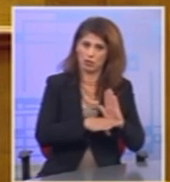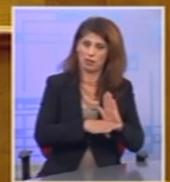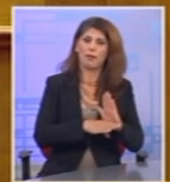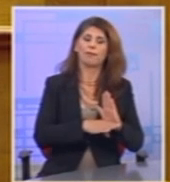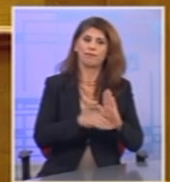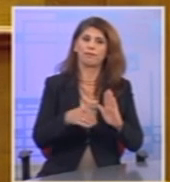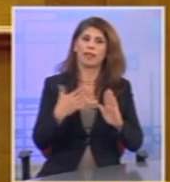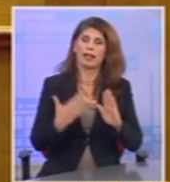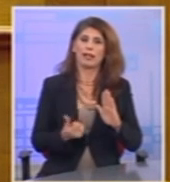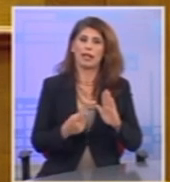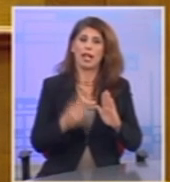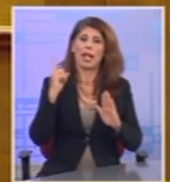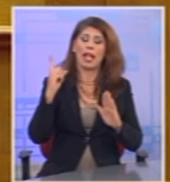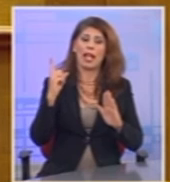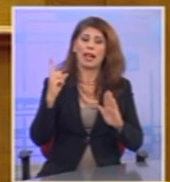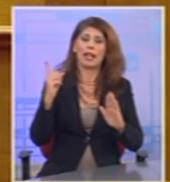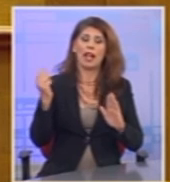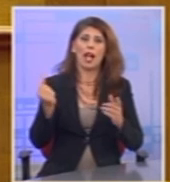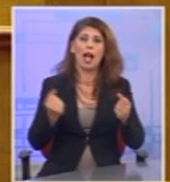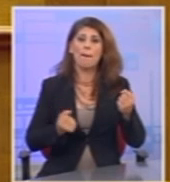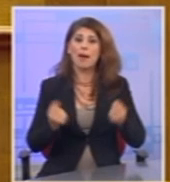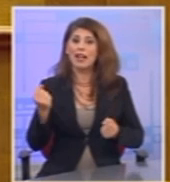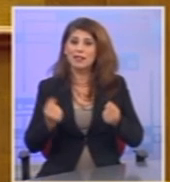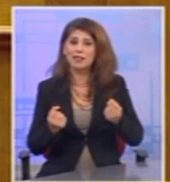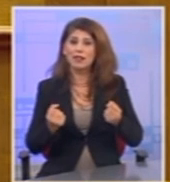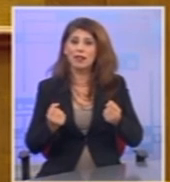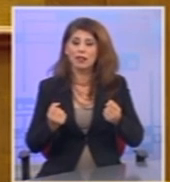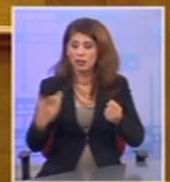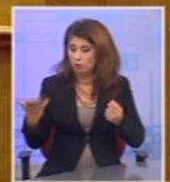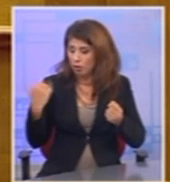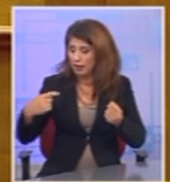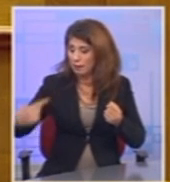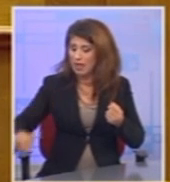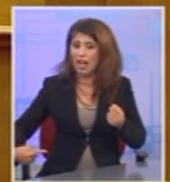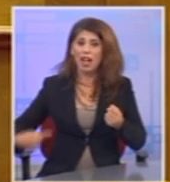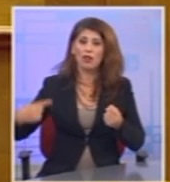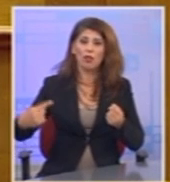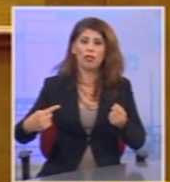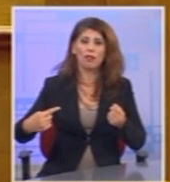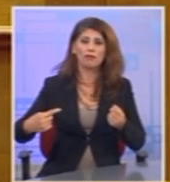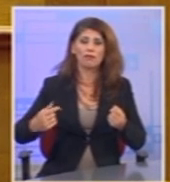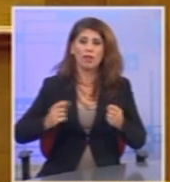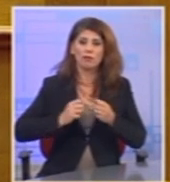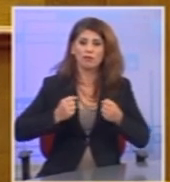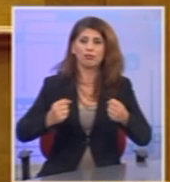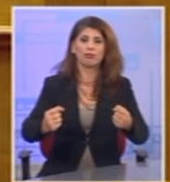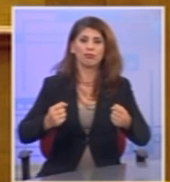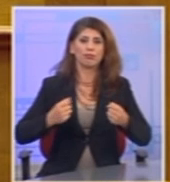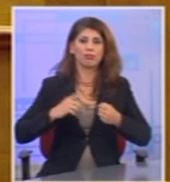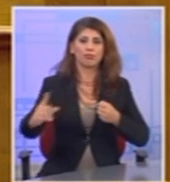ήταν ένα αμάξι που του έλειπε μία ρόδα. Δεν είναι κινητό, μόνο